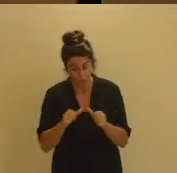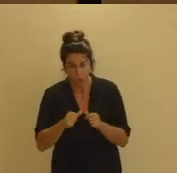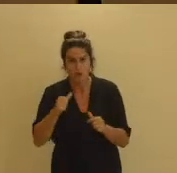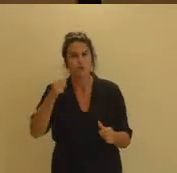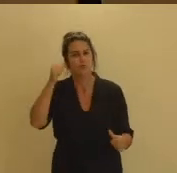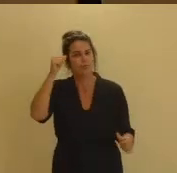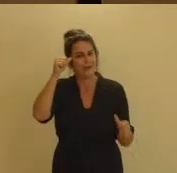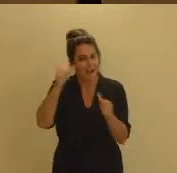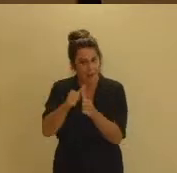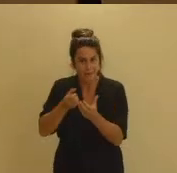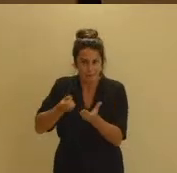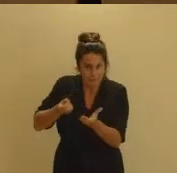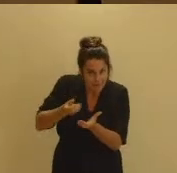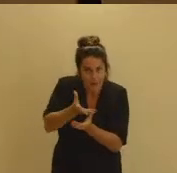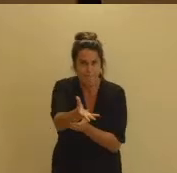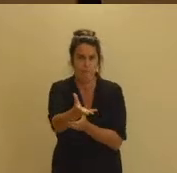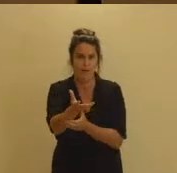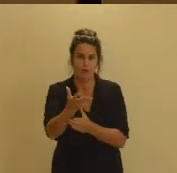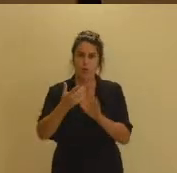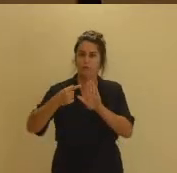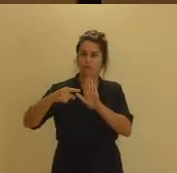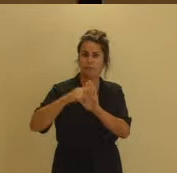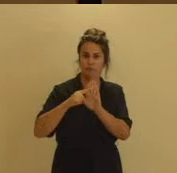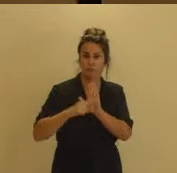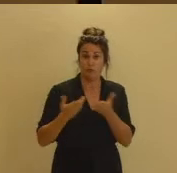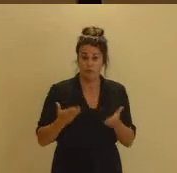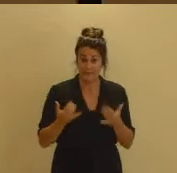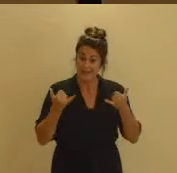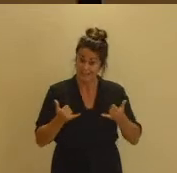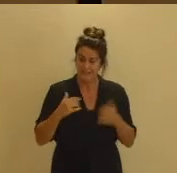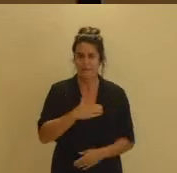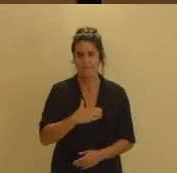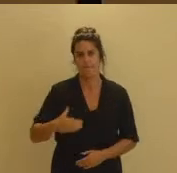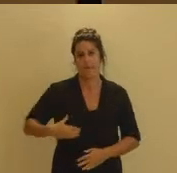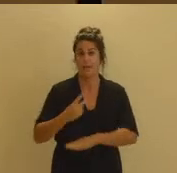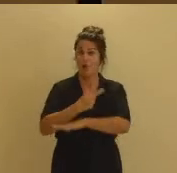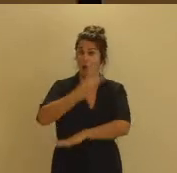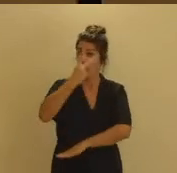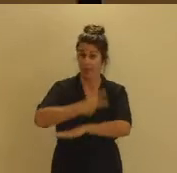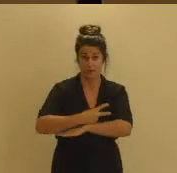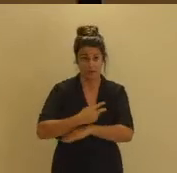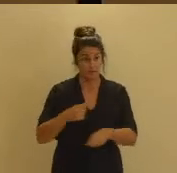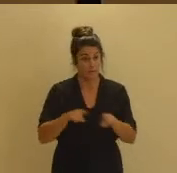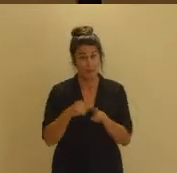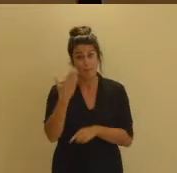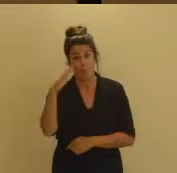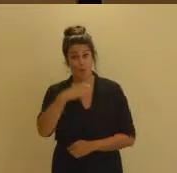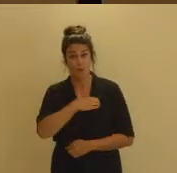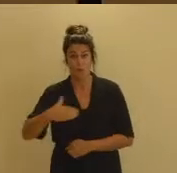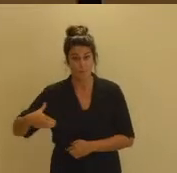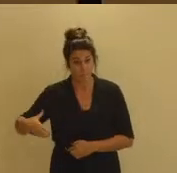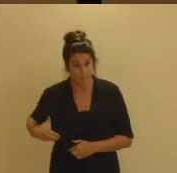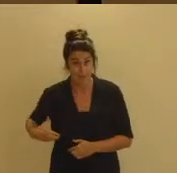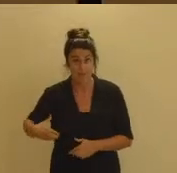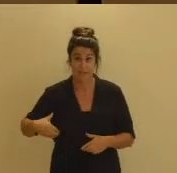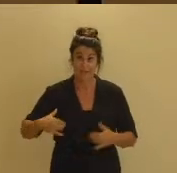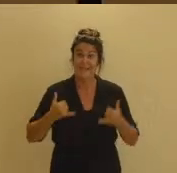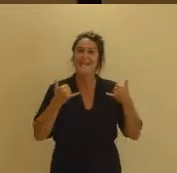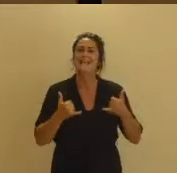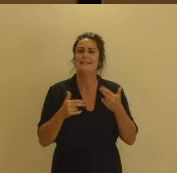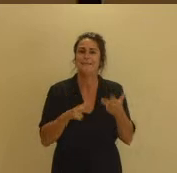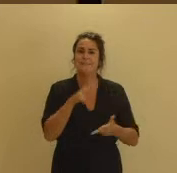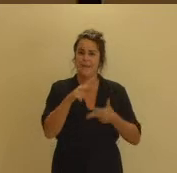les pratiques qui doivent être en vigueur à la mairie d'Hendaye comme dans toutes les autres mairies de ce côté du Pays